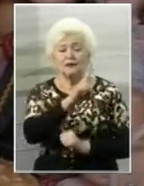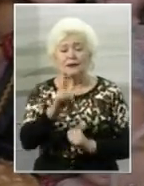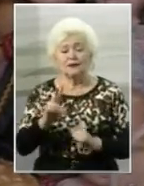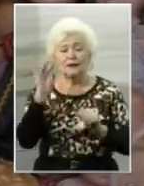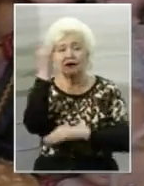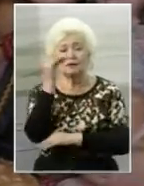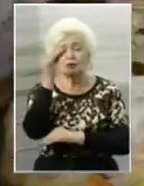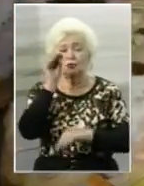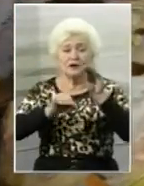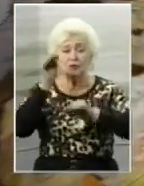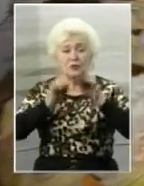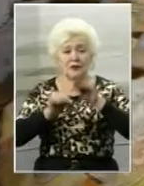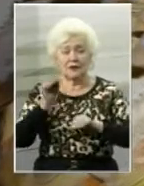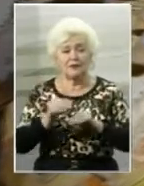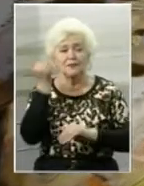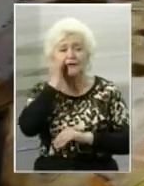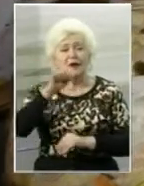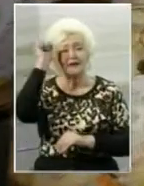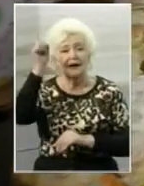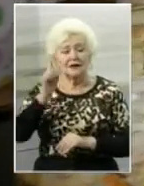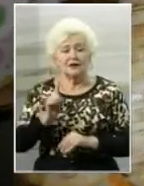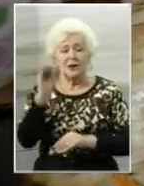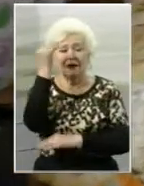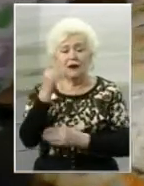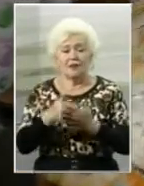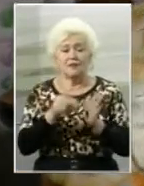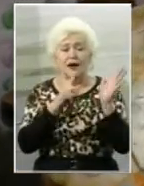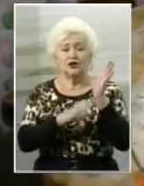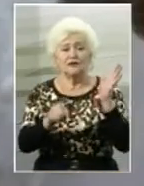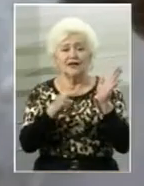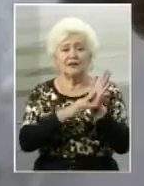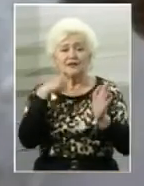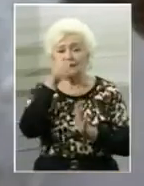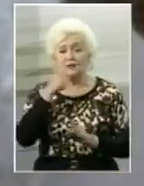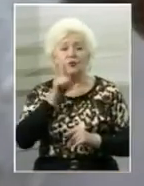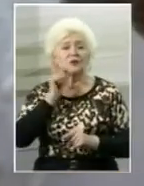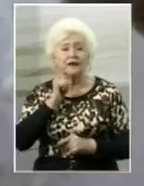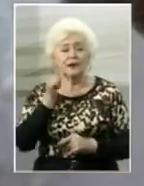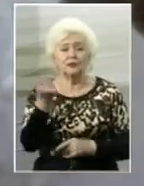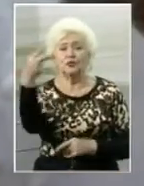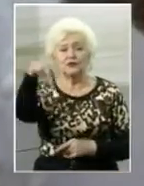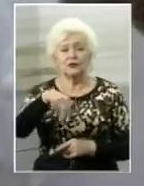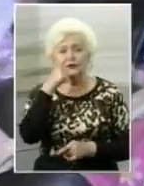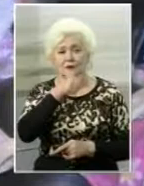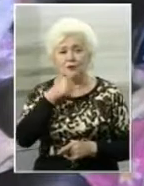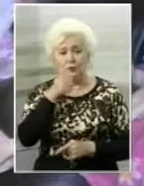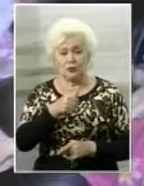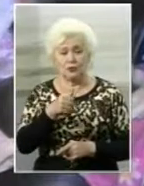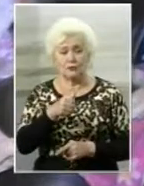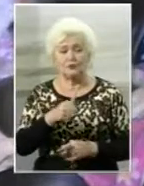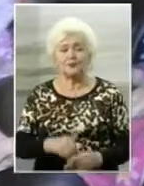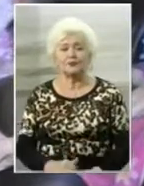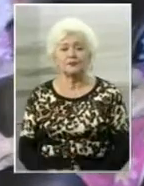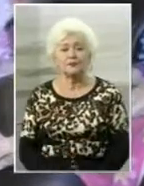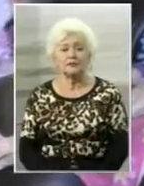і збирається. Найстаріші ляльці приблизно 68 років, наймолодша – 2000-го. От